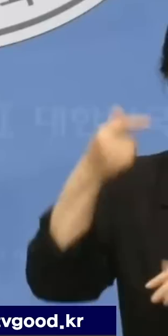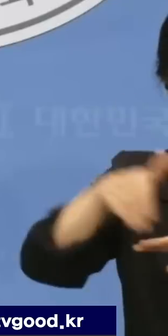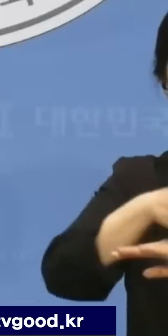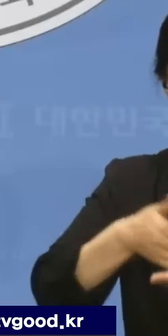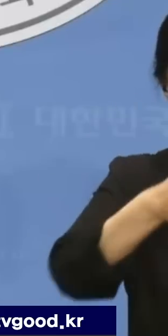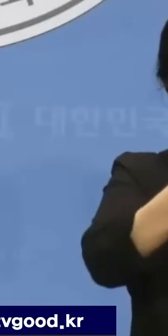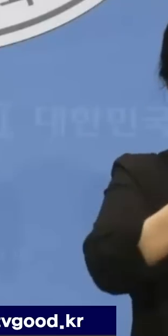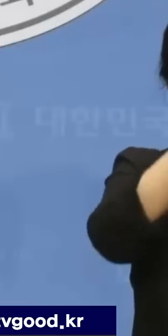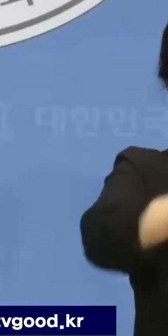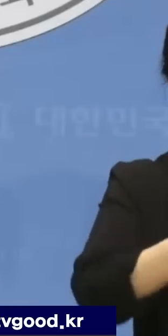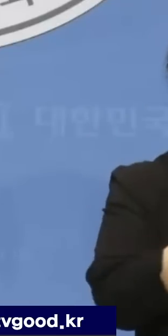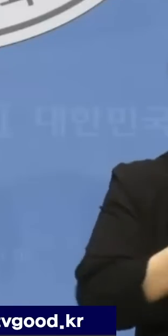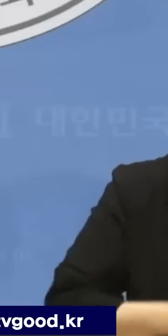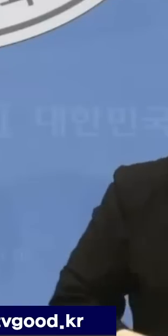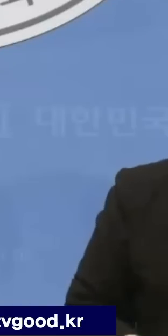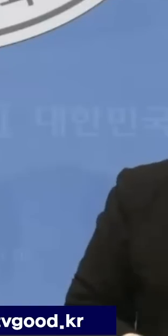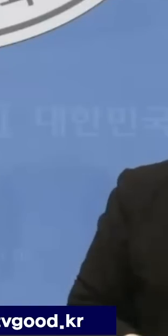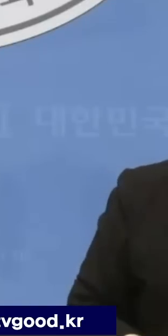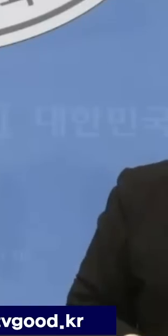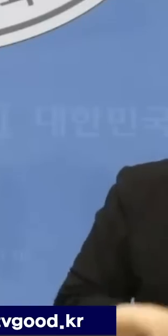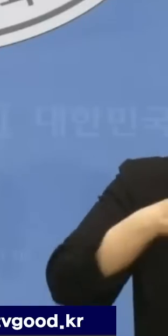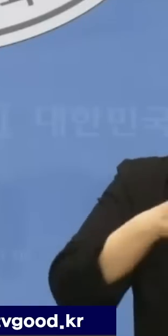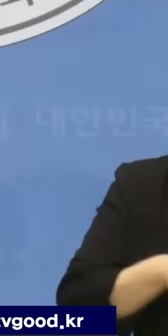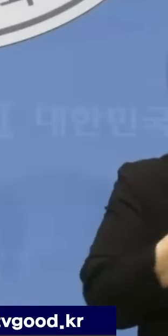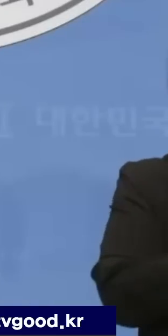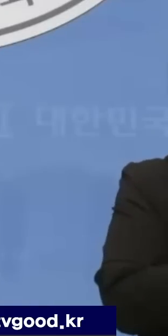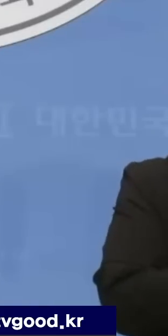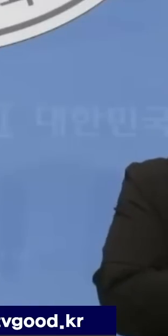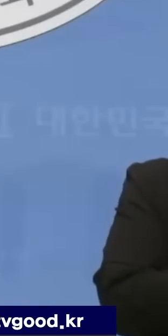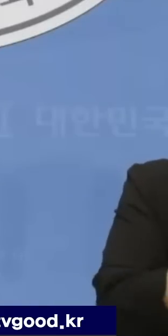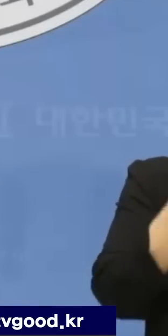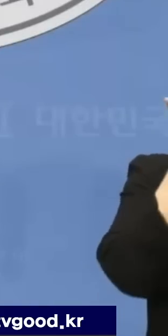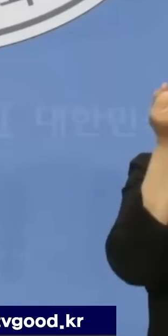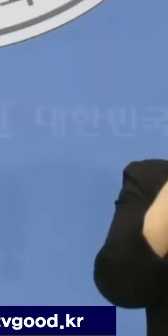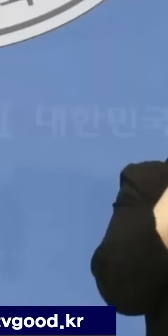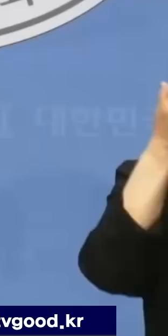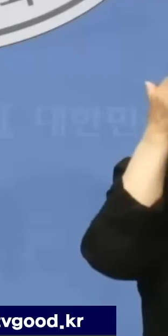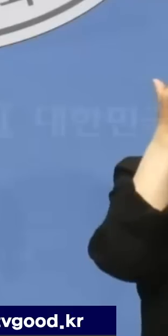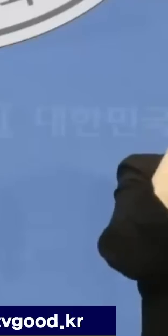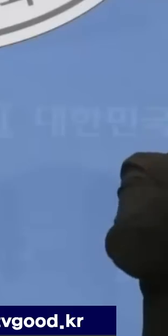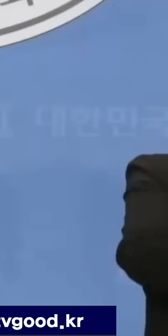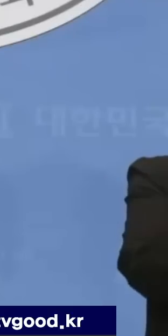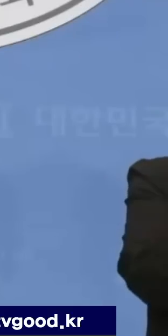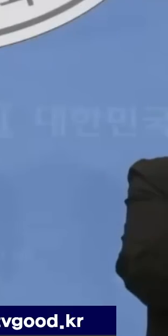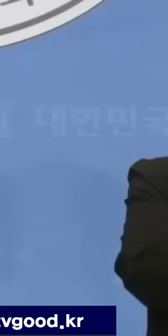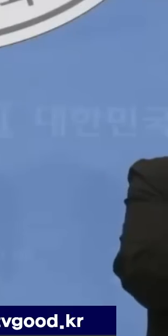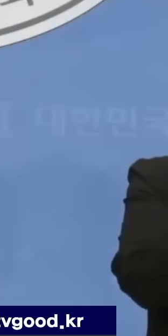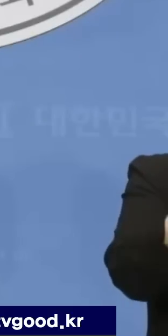여당의 결단이 필요합니다 국민의 힘은 용산만 바라봐서는 안 됩니다